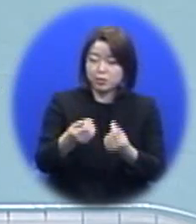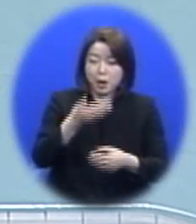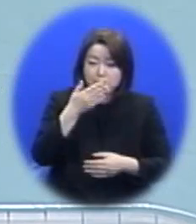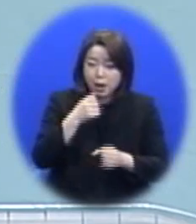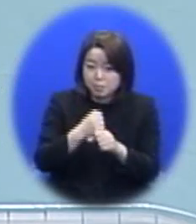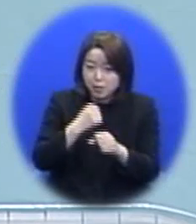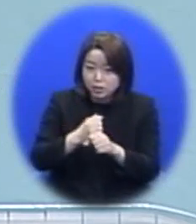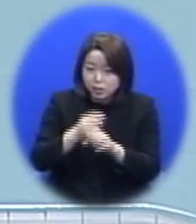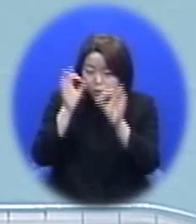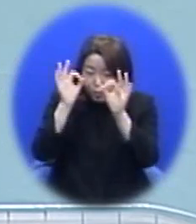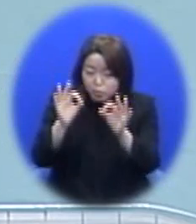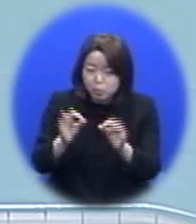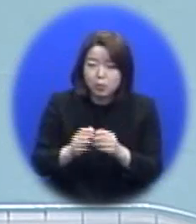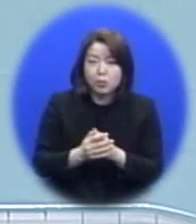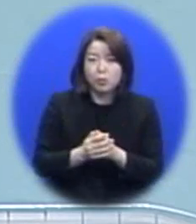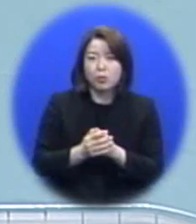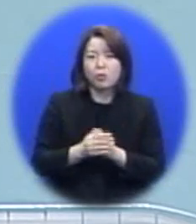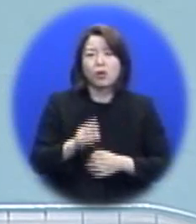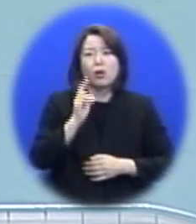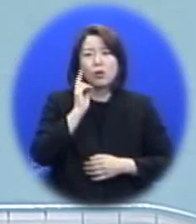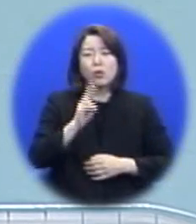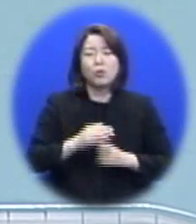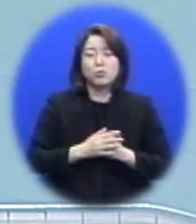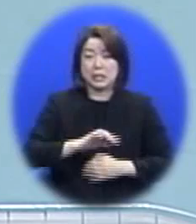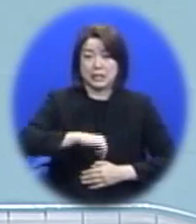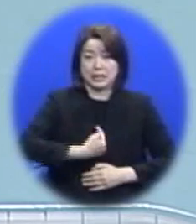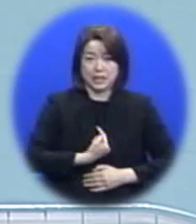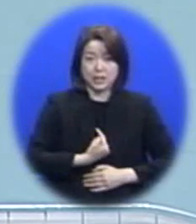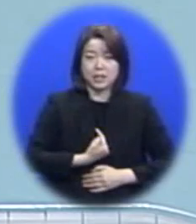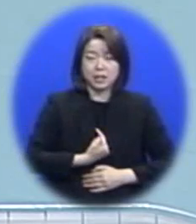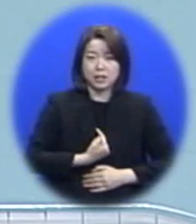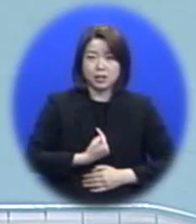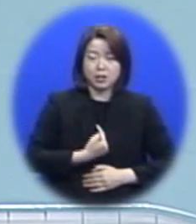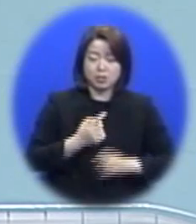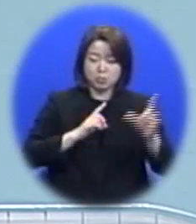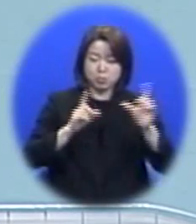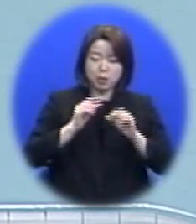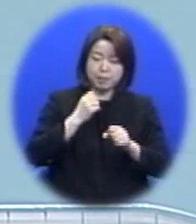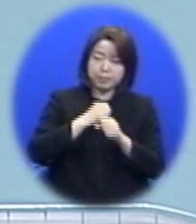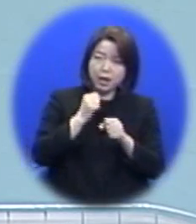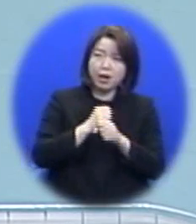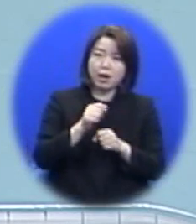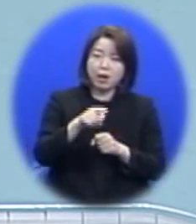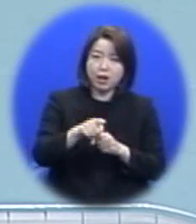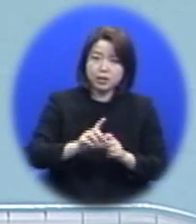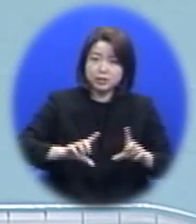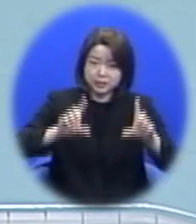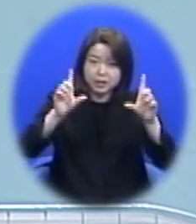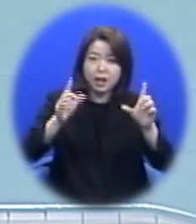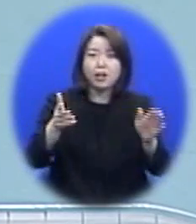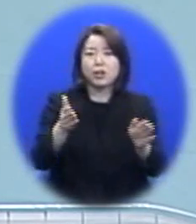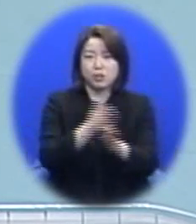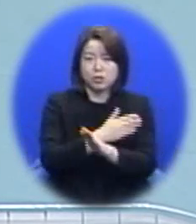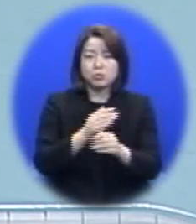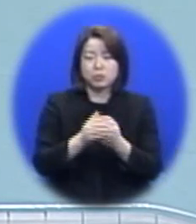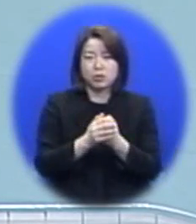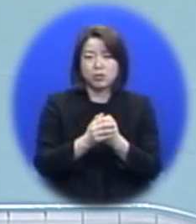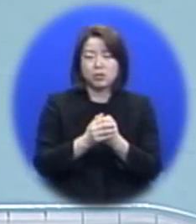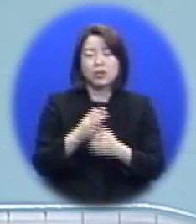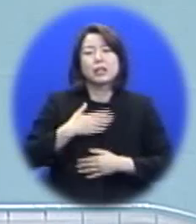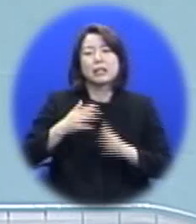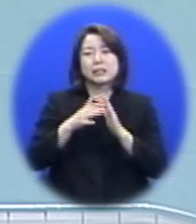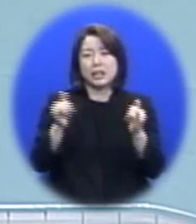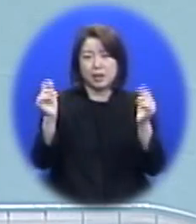차려온 걸 보고 너무너무 자기 자신이 당황스러워서 그날 자기가 사람이 됐대요.